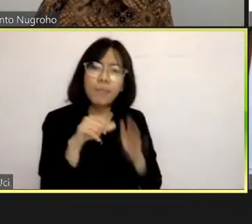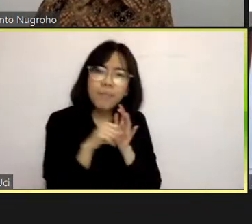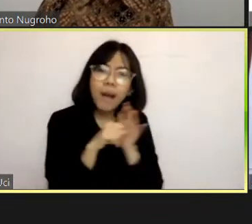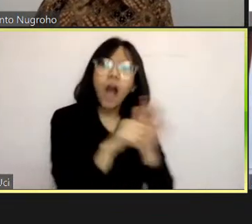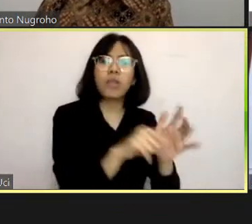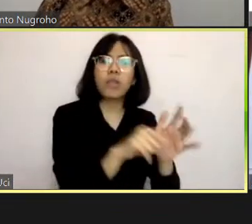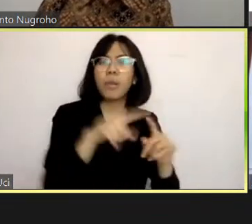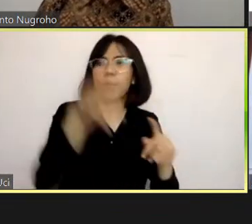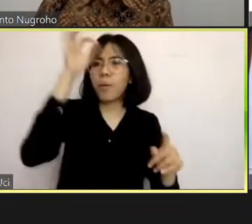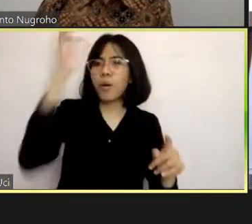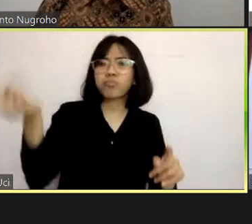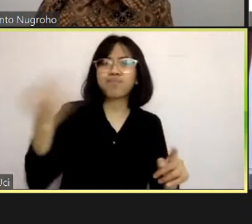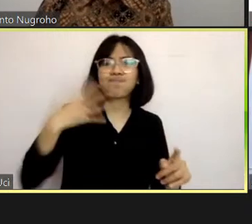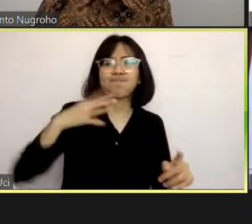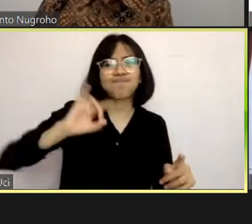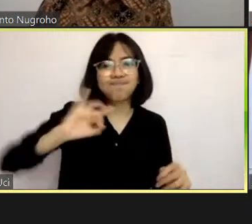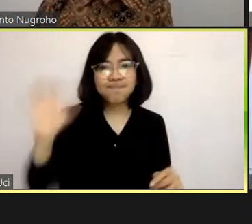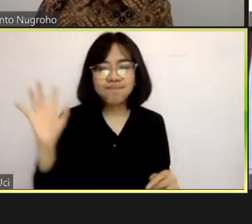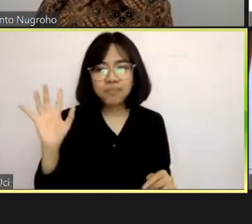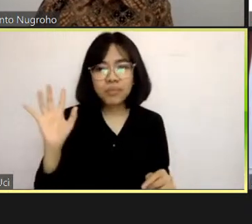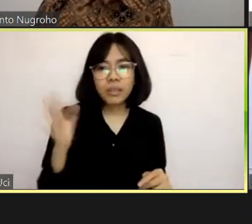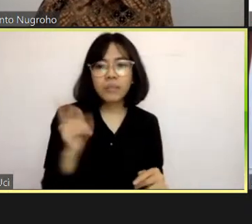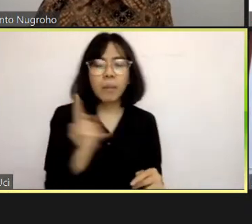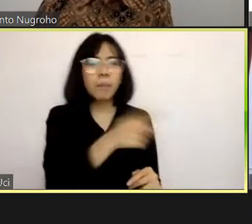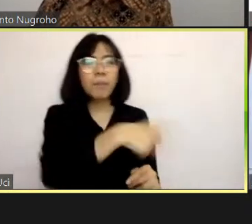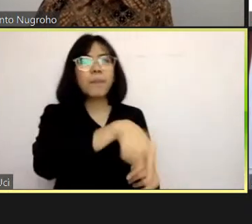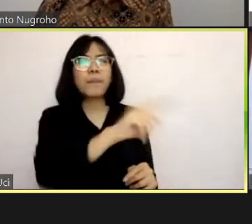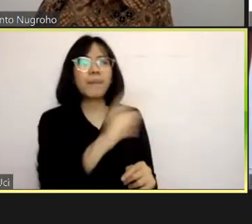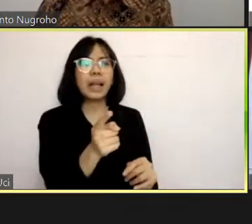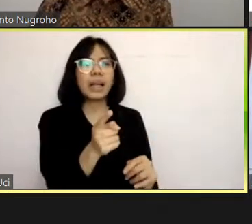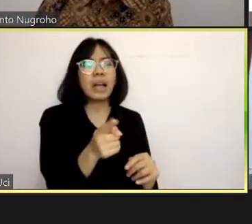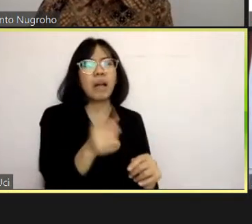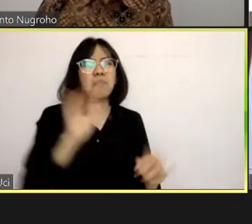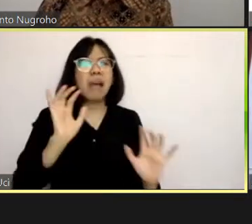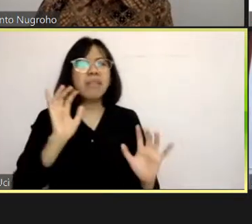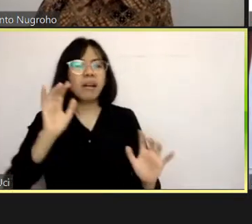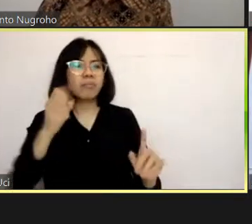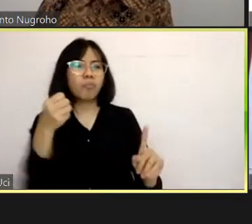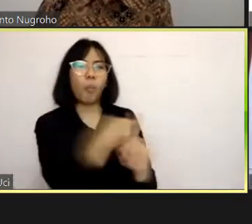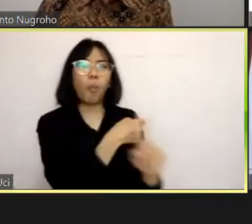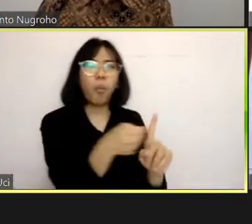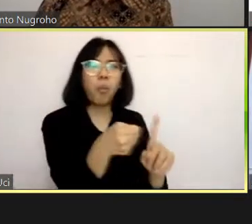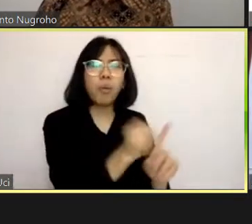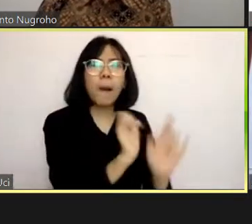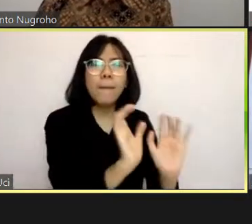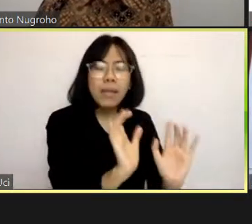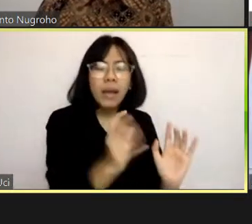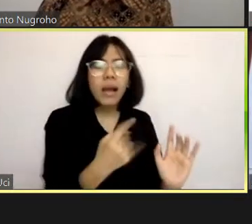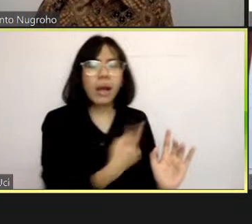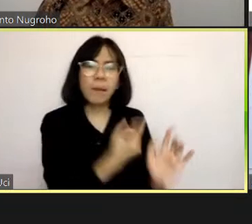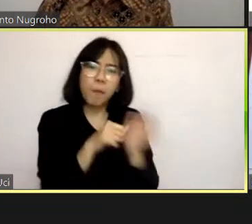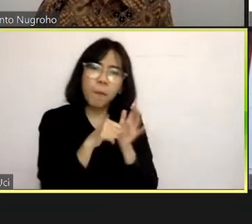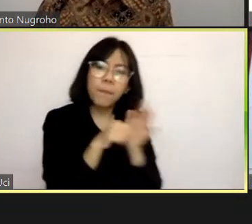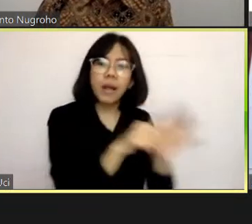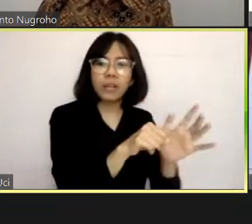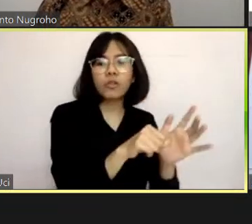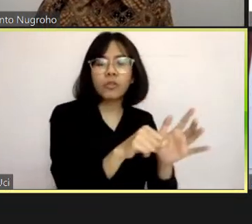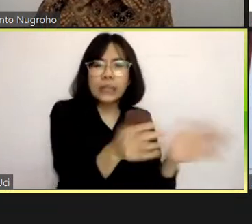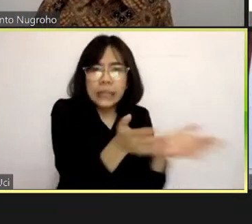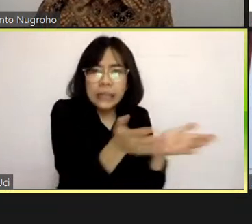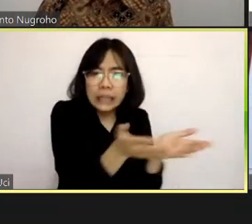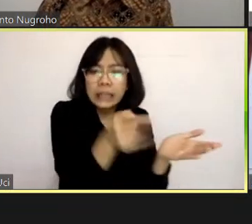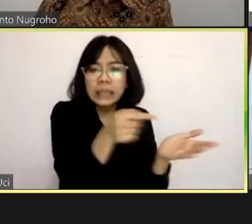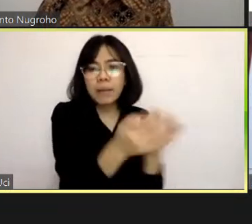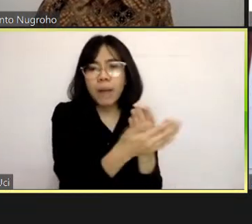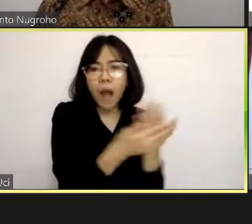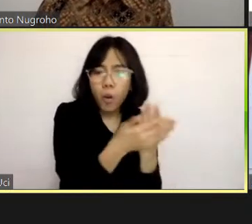represivitas aparat atau memang membutuhkan pertolongan pertama saat penyampaian pendapat itu sendiri. Kayak gitu sih,